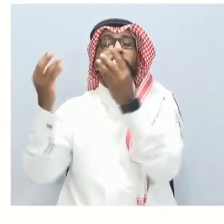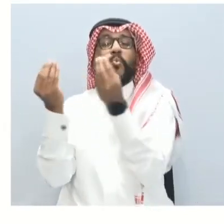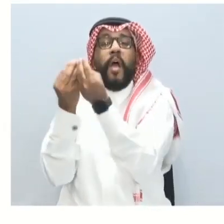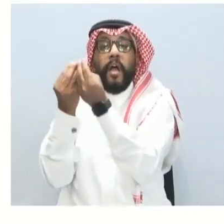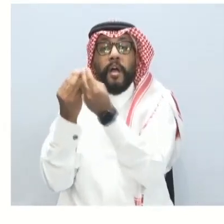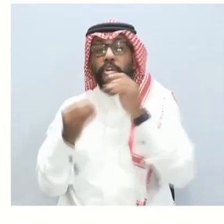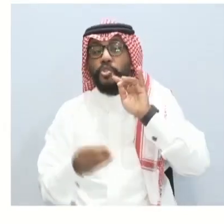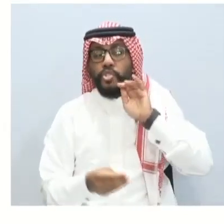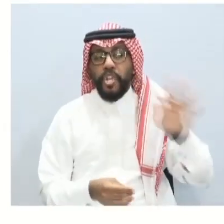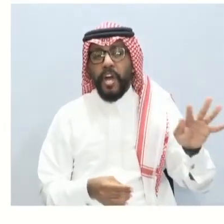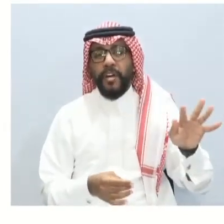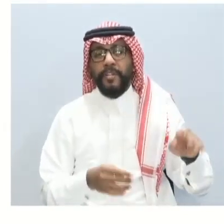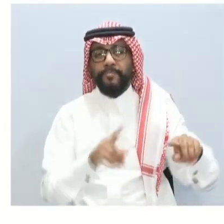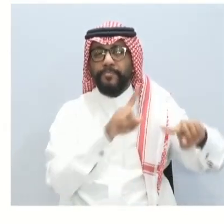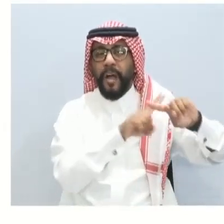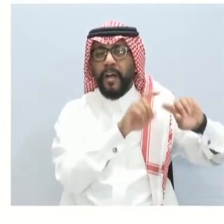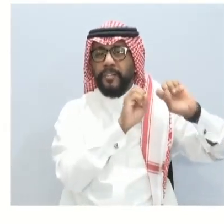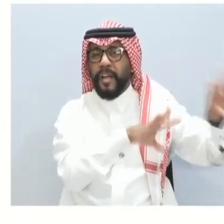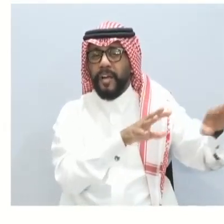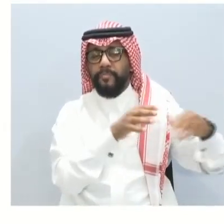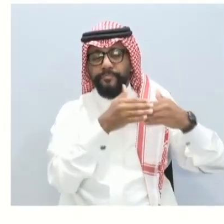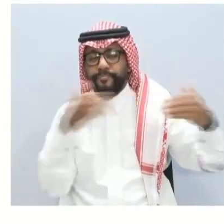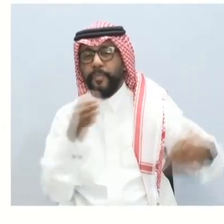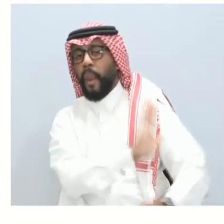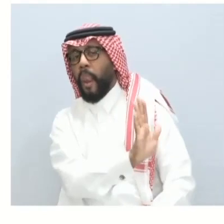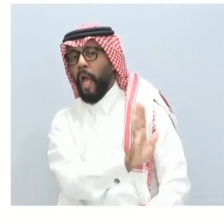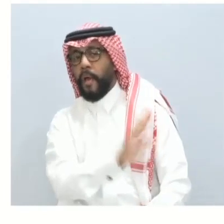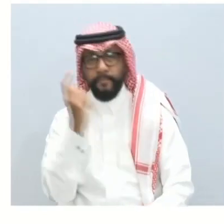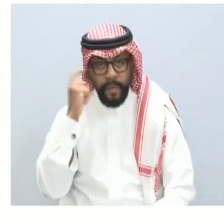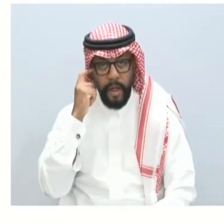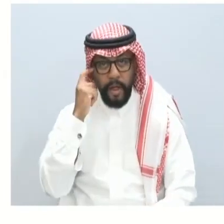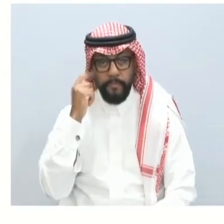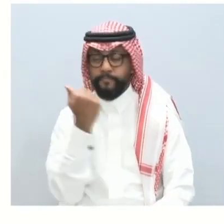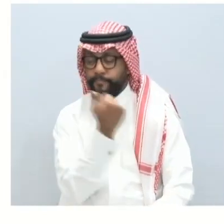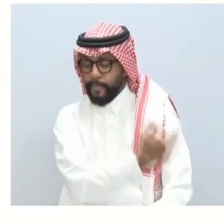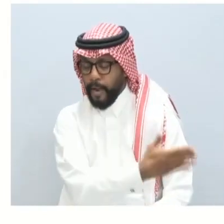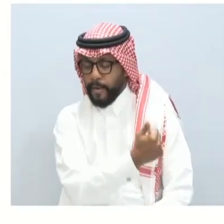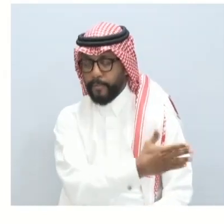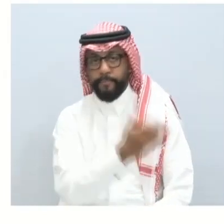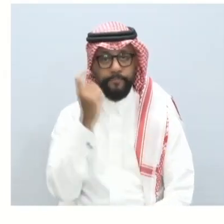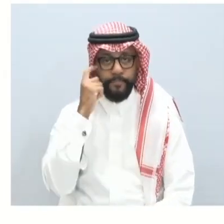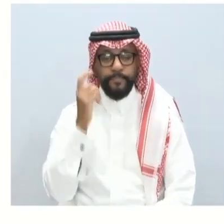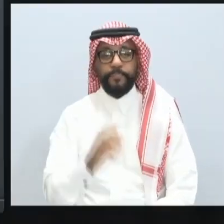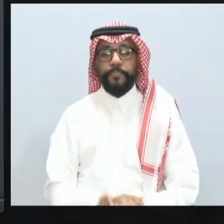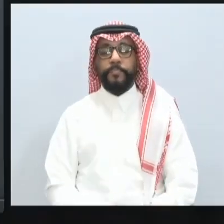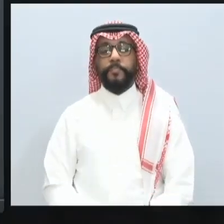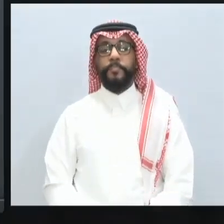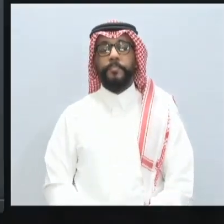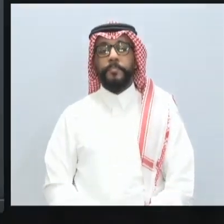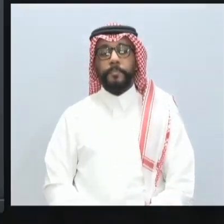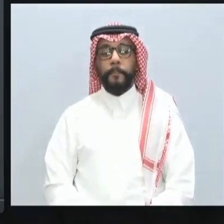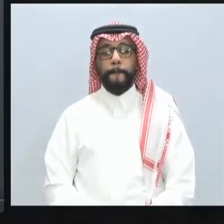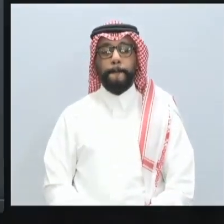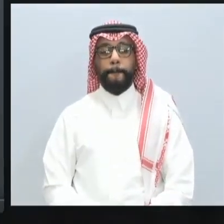والاقوال والافعال التي تنافي التوحيد بانواعه الثلاث الربوبيه والالوهيه